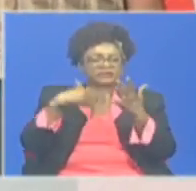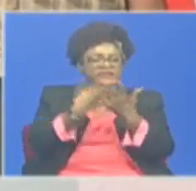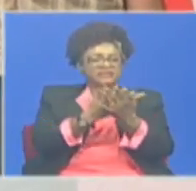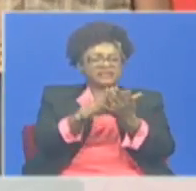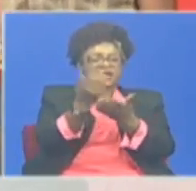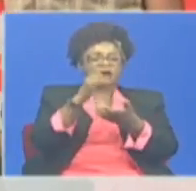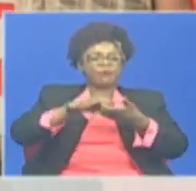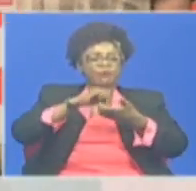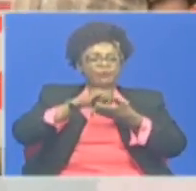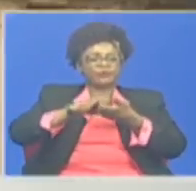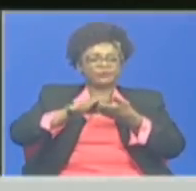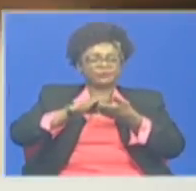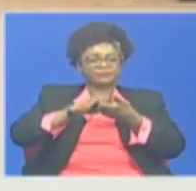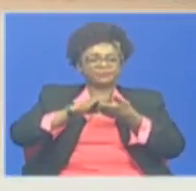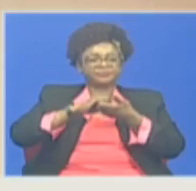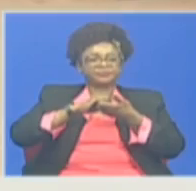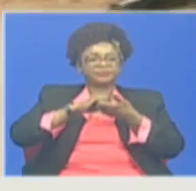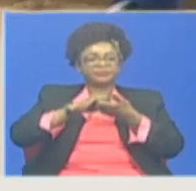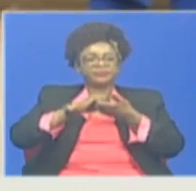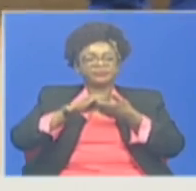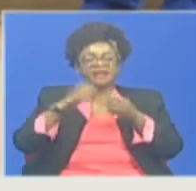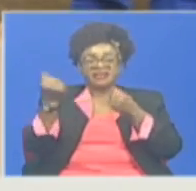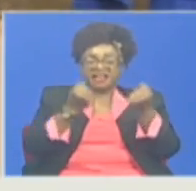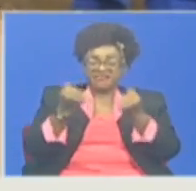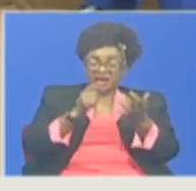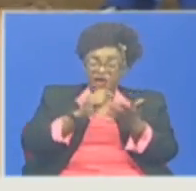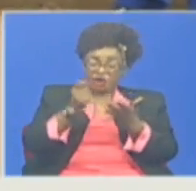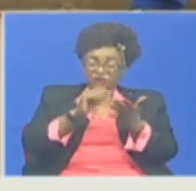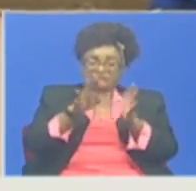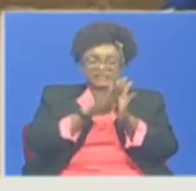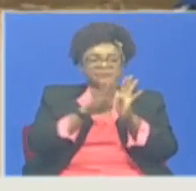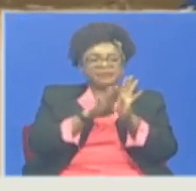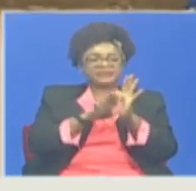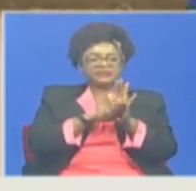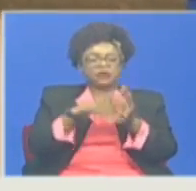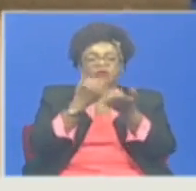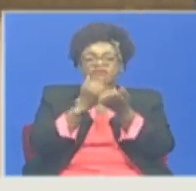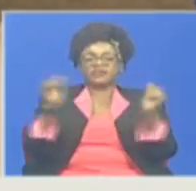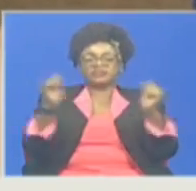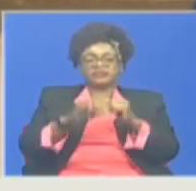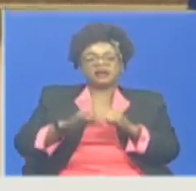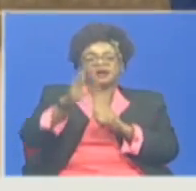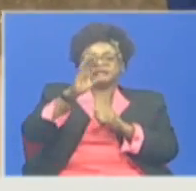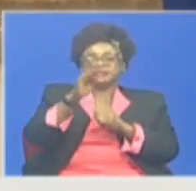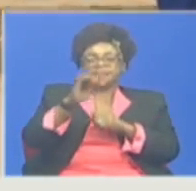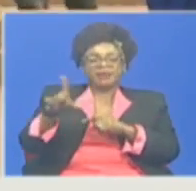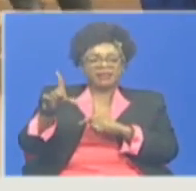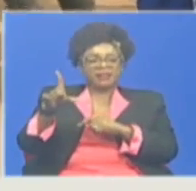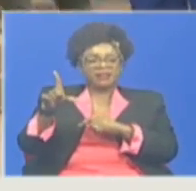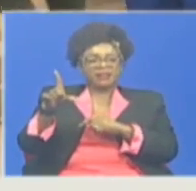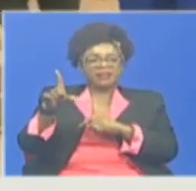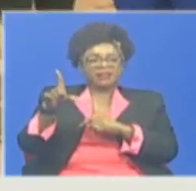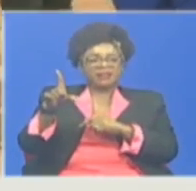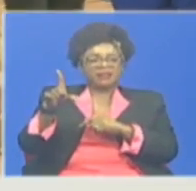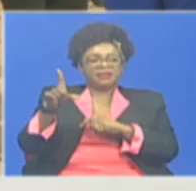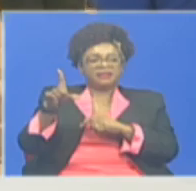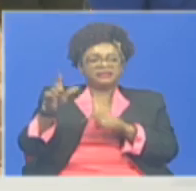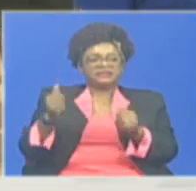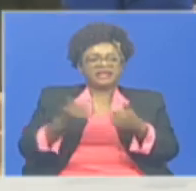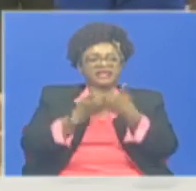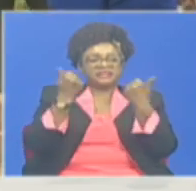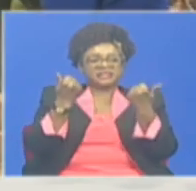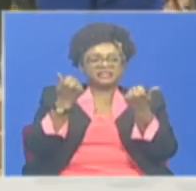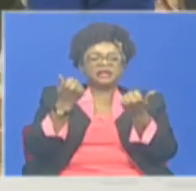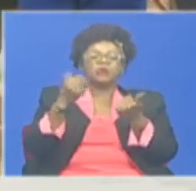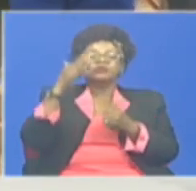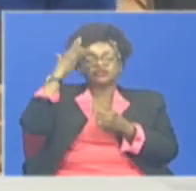Buruburu. Driver akaandikisha statement, akaachiliwa na cash bail. So ni accident ilikuwa